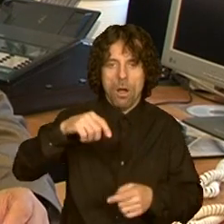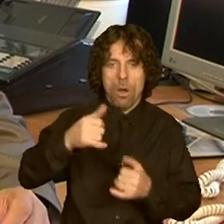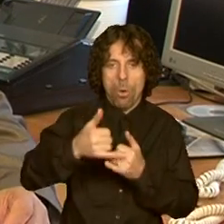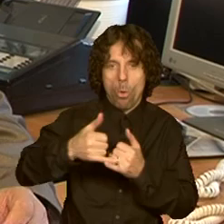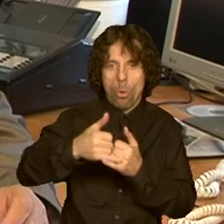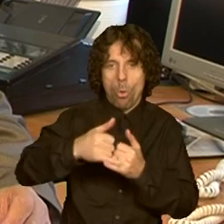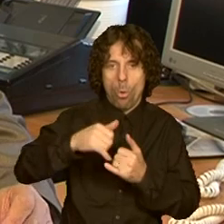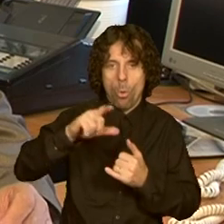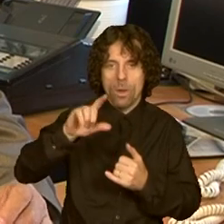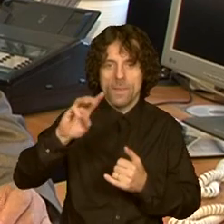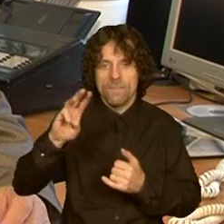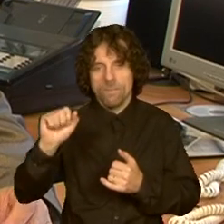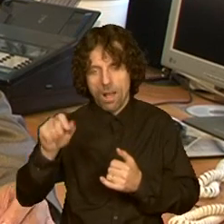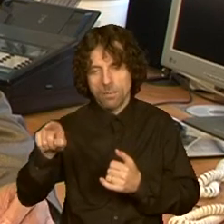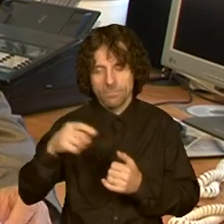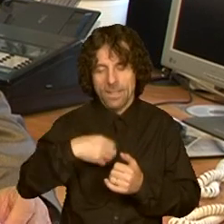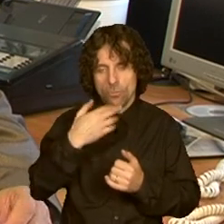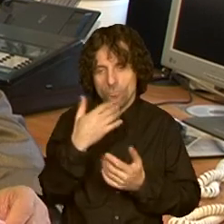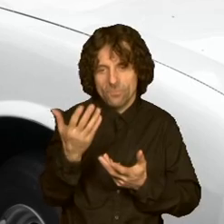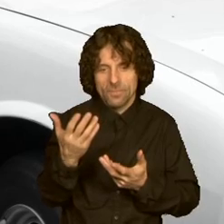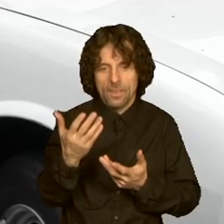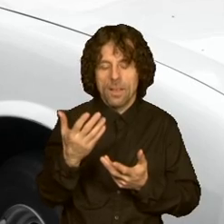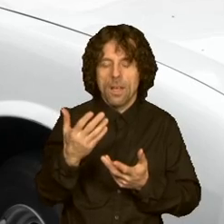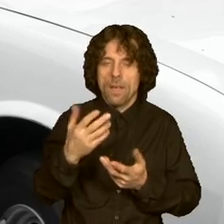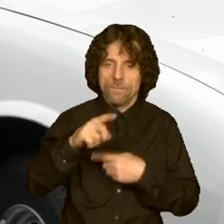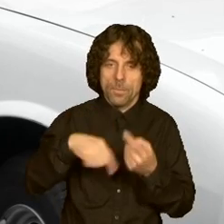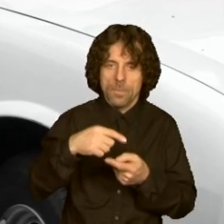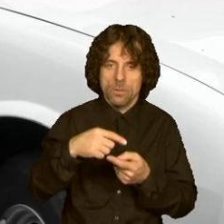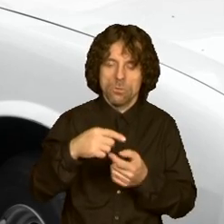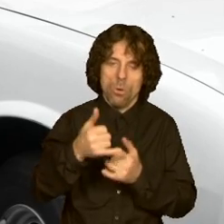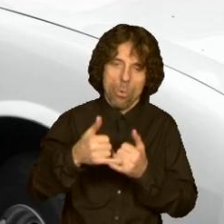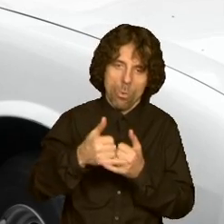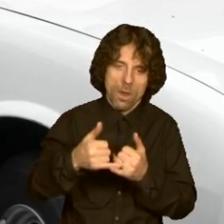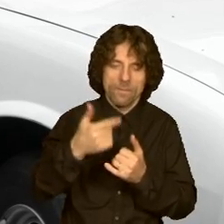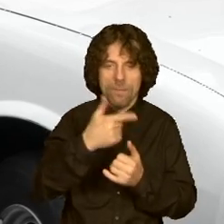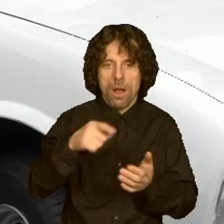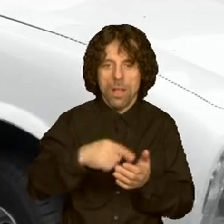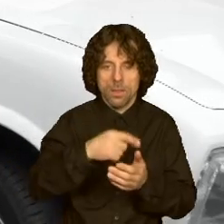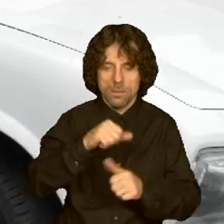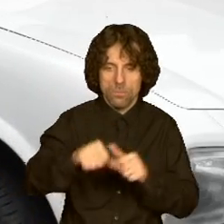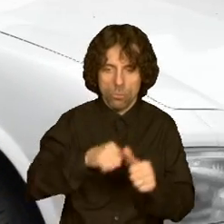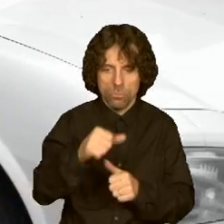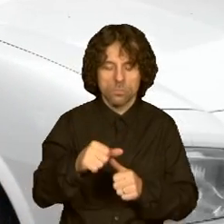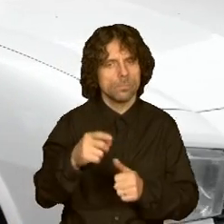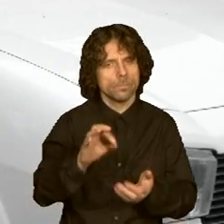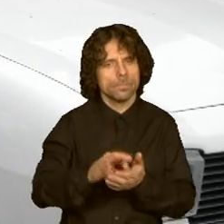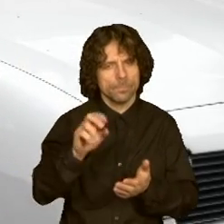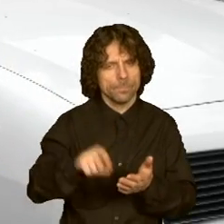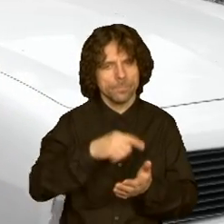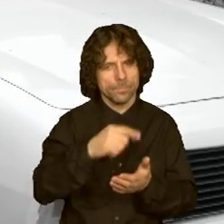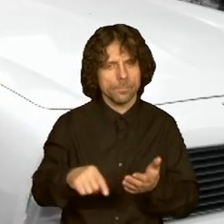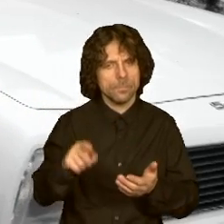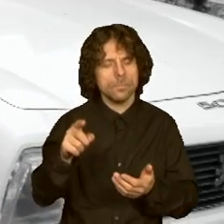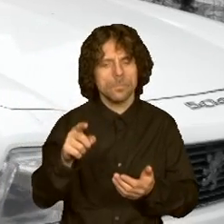wymiana oliwy ustalał termin. No i przyjeżdżał wymieniać ten olej. Wymieniał go dwa razy do roku. No